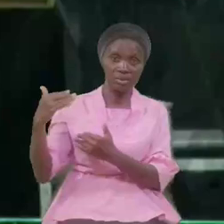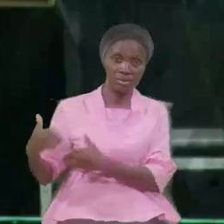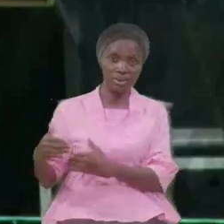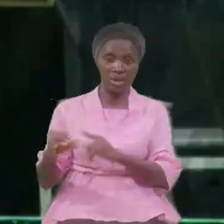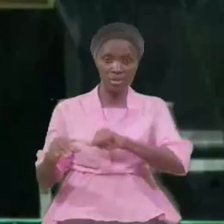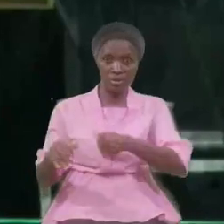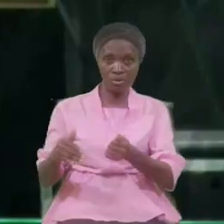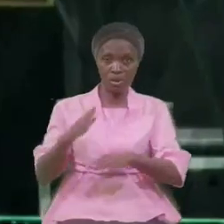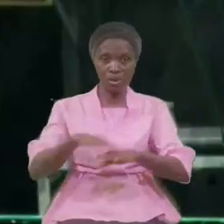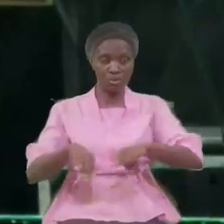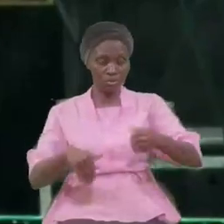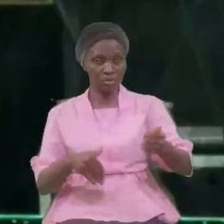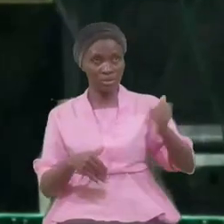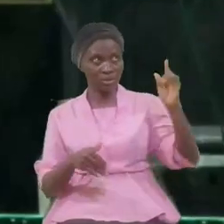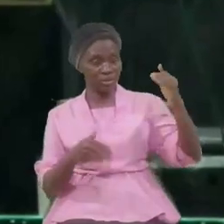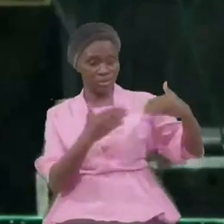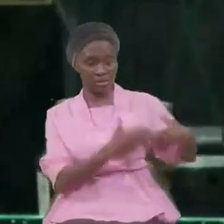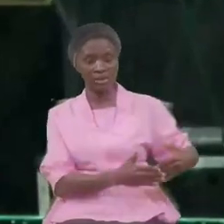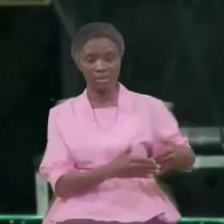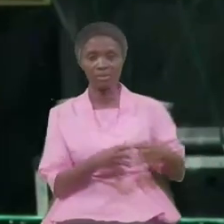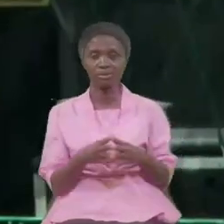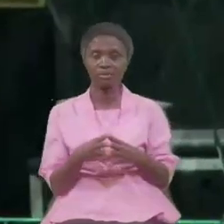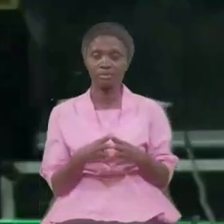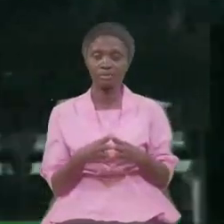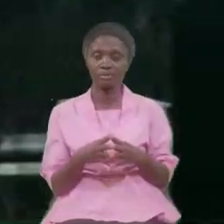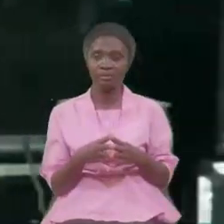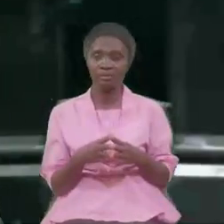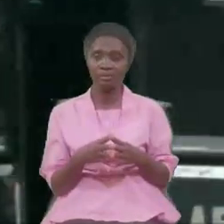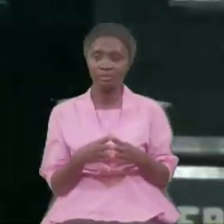Une personne à ce côté, l'autre à l'autre bord.